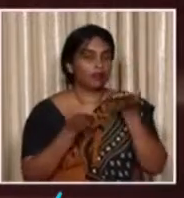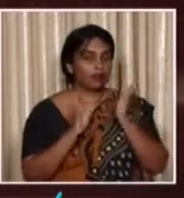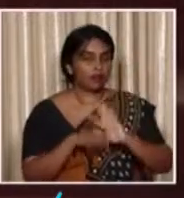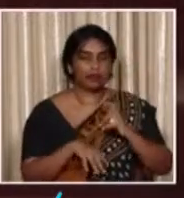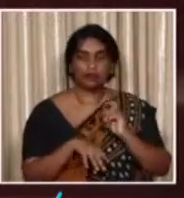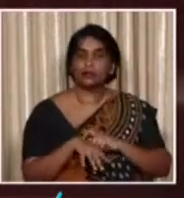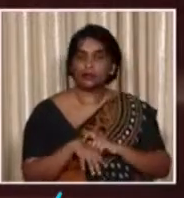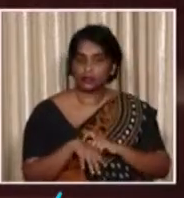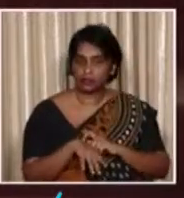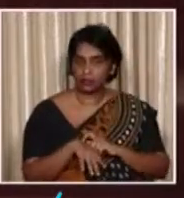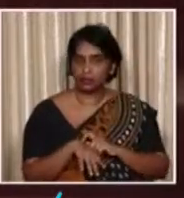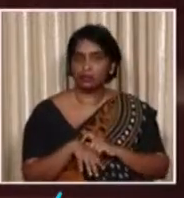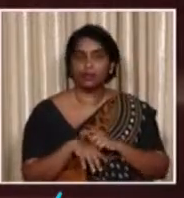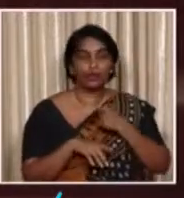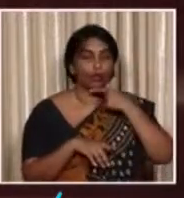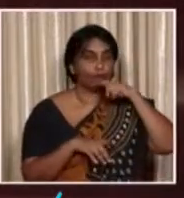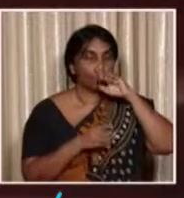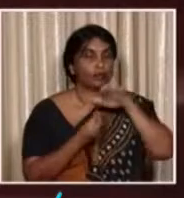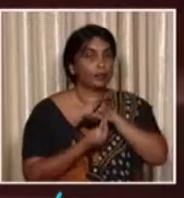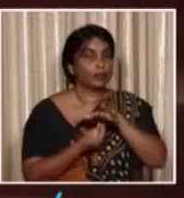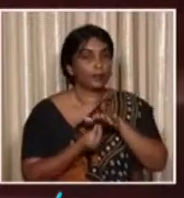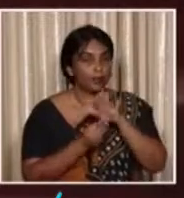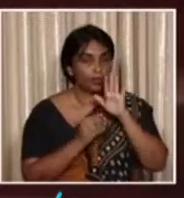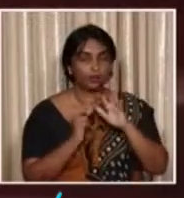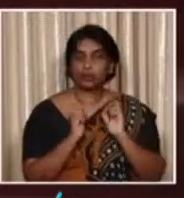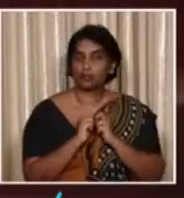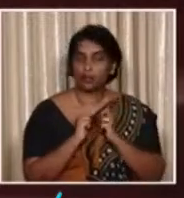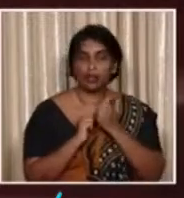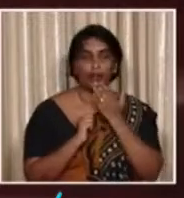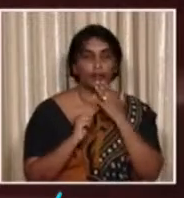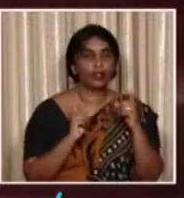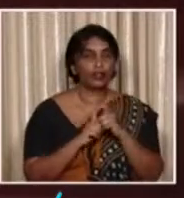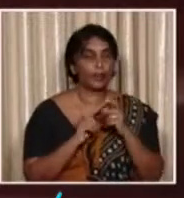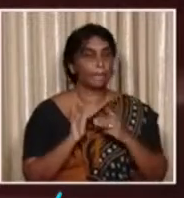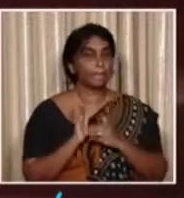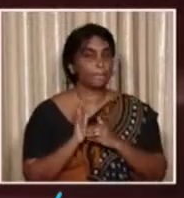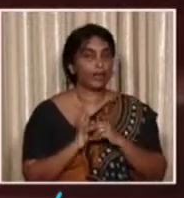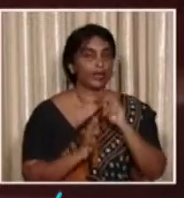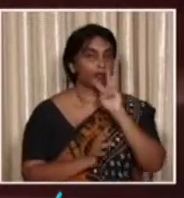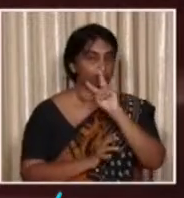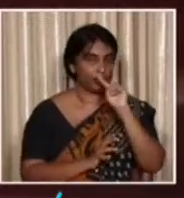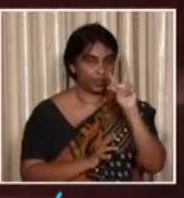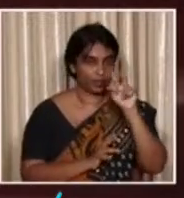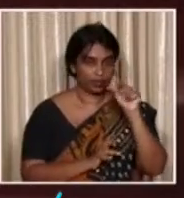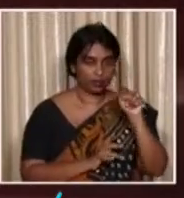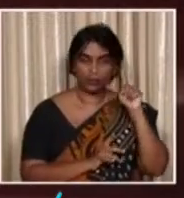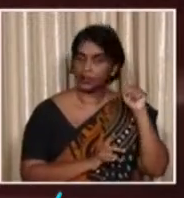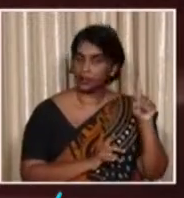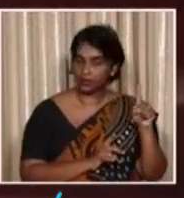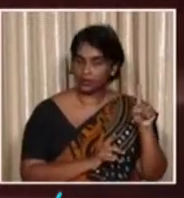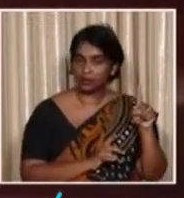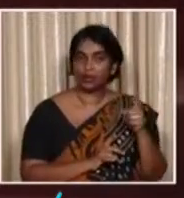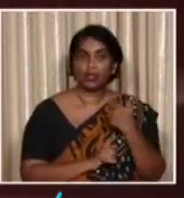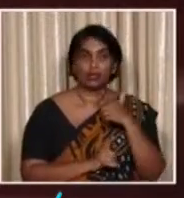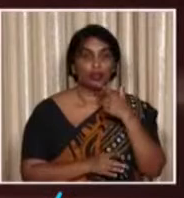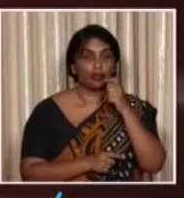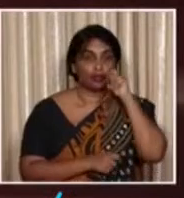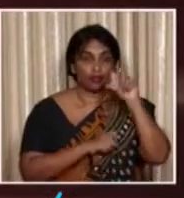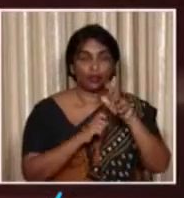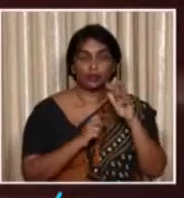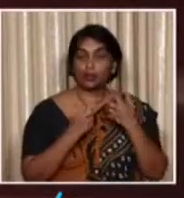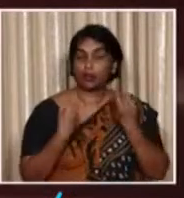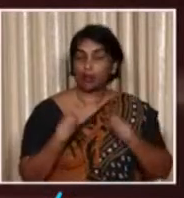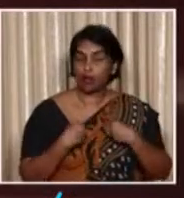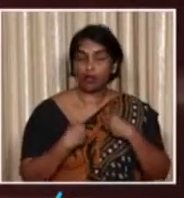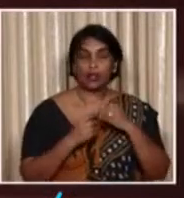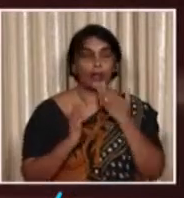මොහොතේය. සමුද්‍රීය පරිසරයට සිදු හානිය ඇමරිකන් ඩොලර් මිලියන 22.1යි. දීවර ප්‍රජාවට සිදු